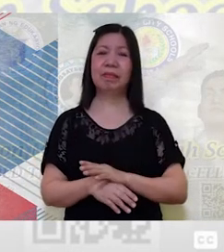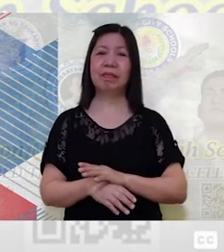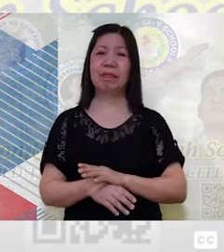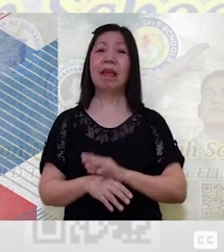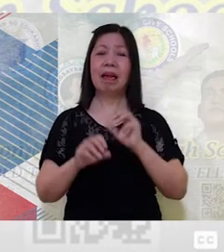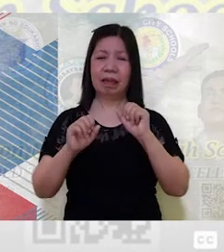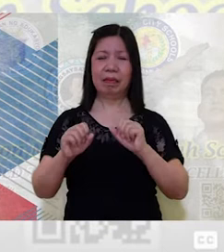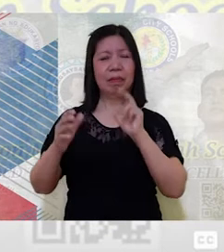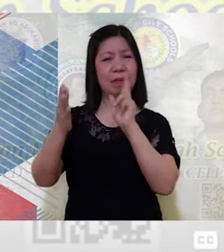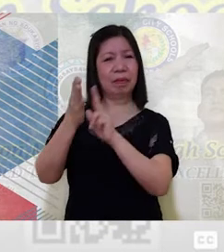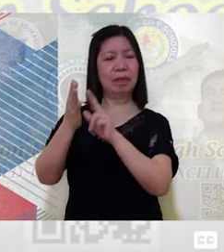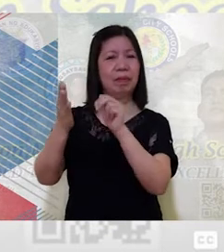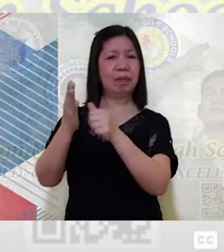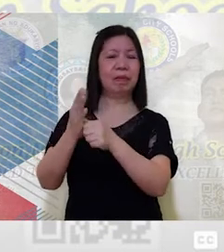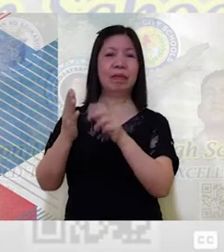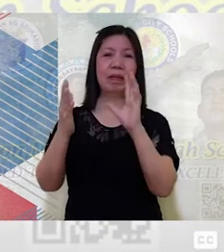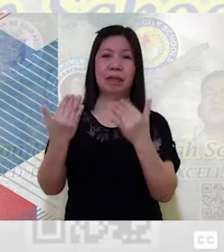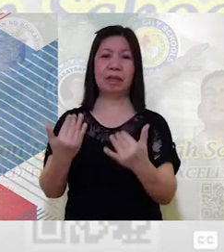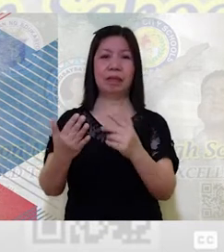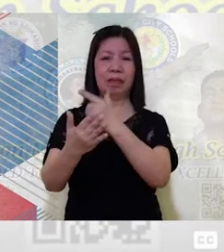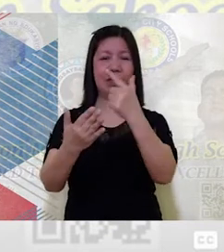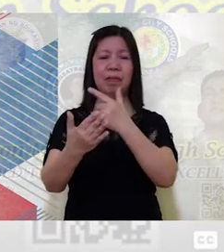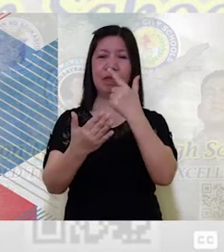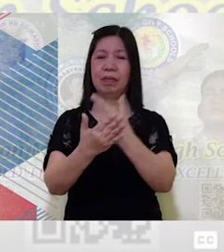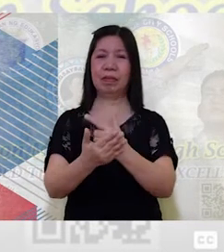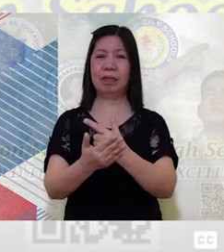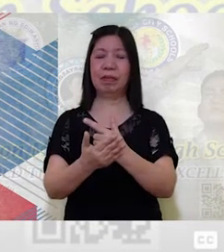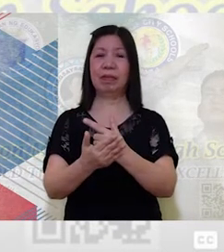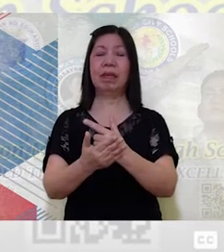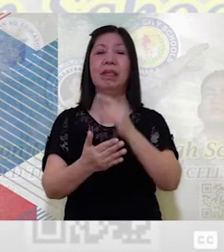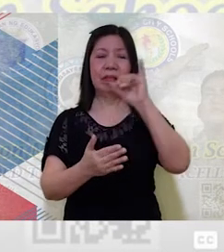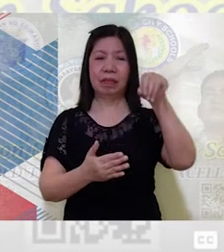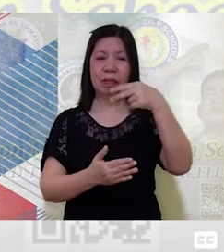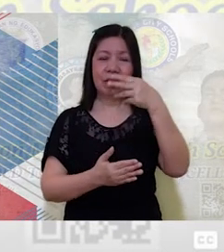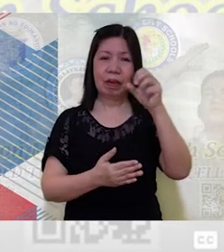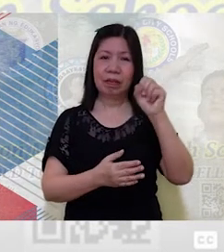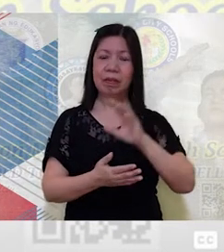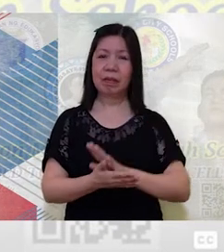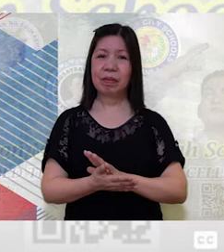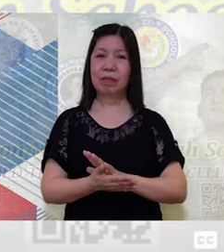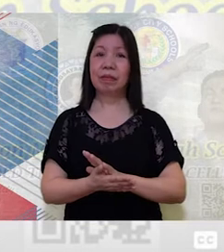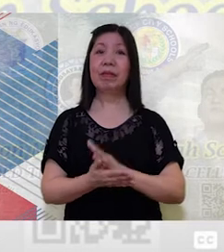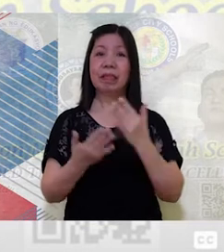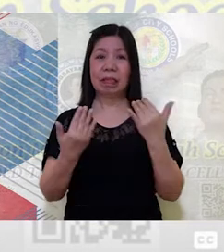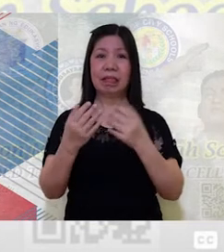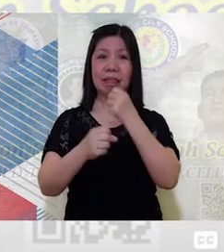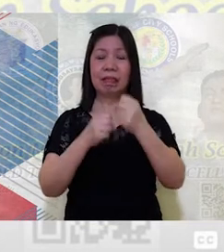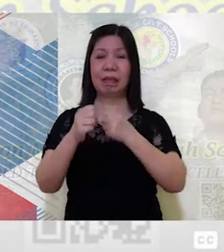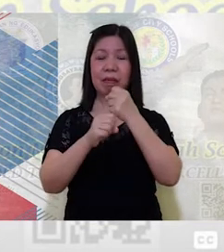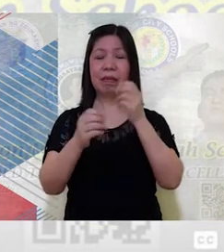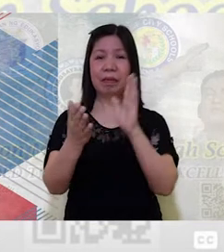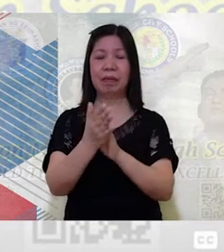ay pinagtitibay ko ang inyong pagtatapos sa Junior High School sa panuruang